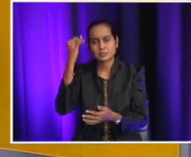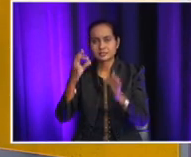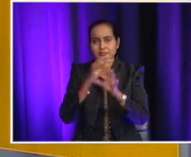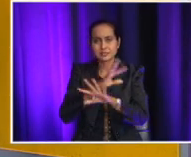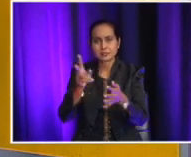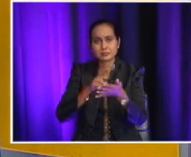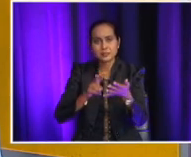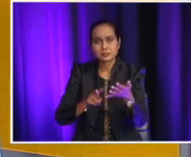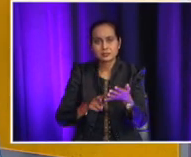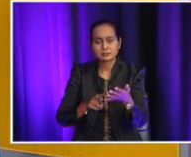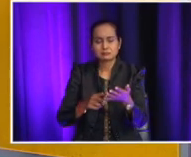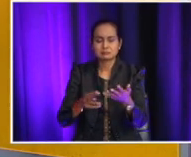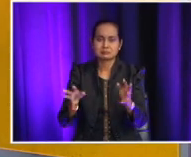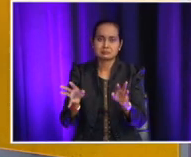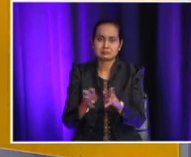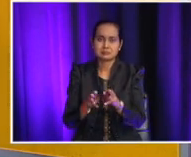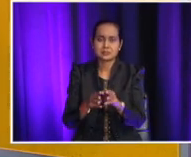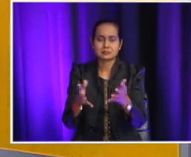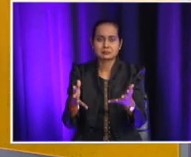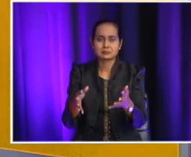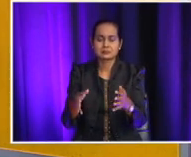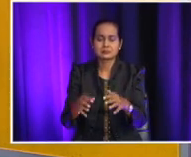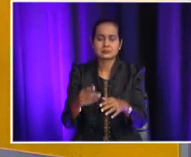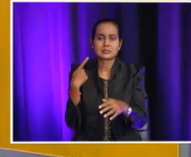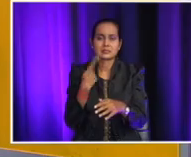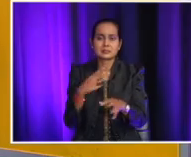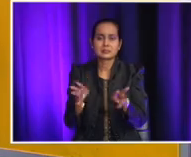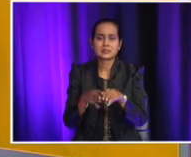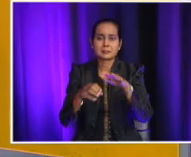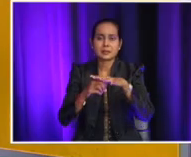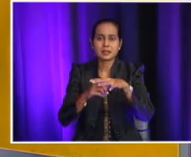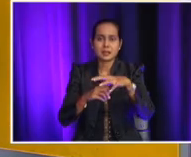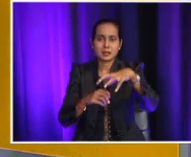ibarat kata kita seperti katak di bawah Tempurung